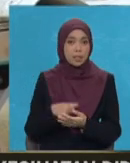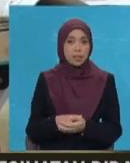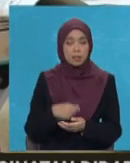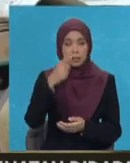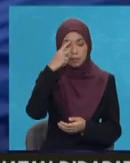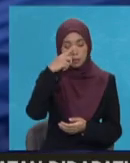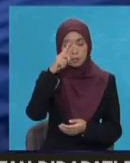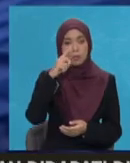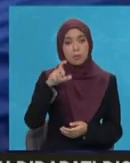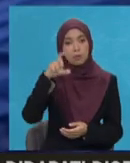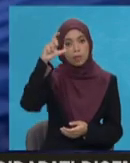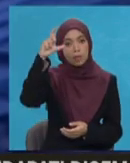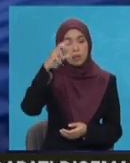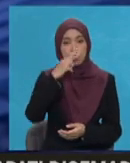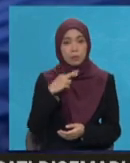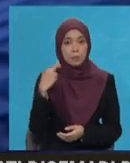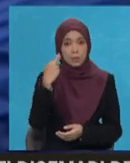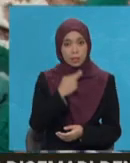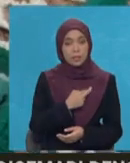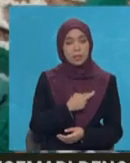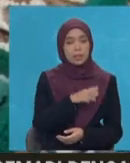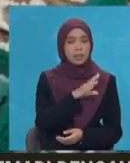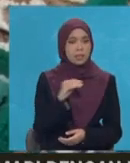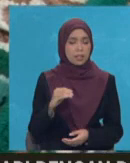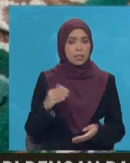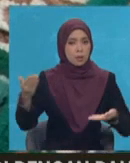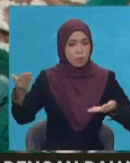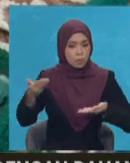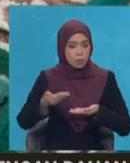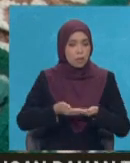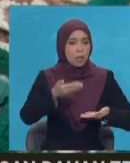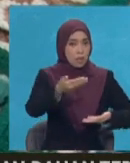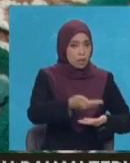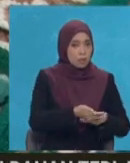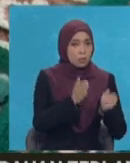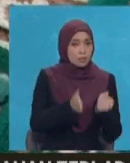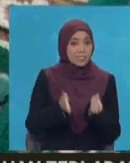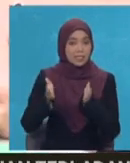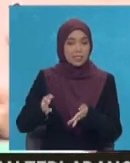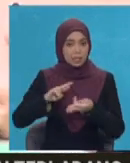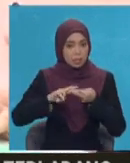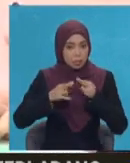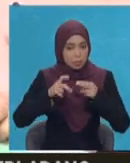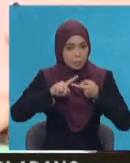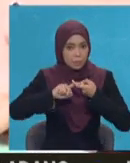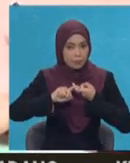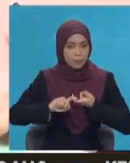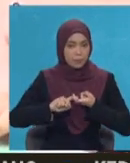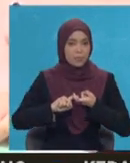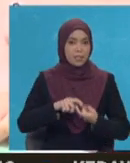menyelenggarakan lagi bulan Ramadhan dan mengherankan silaturahim sesama pegawai dan kaki tangan Kementerian berkenaan